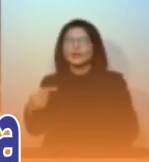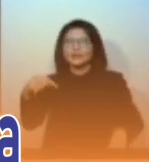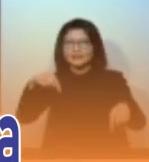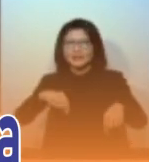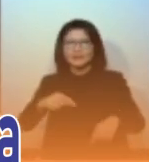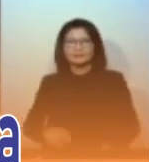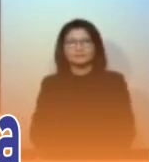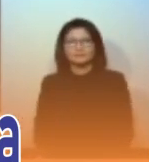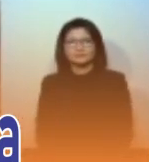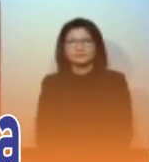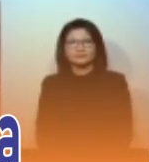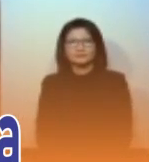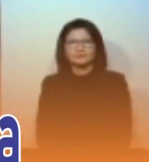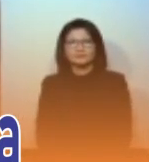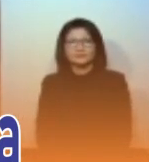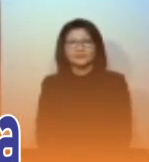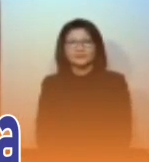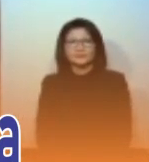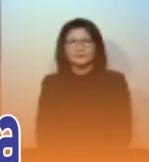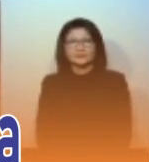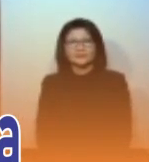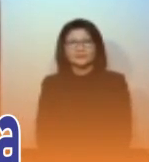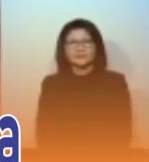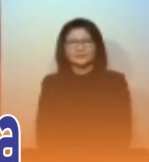sekarang. Terima kasih.